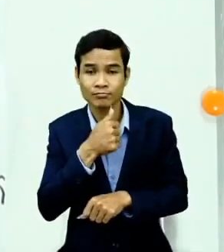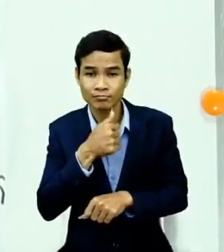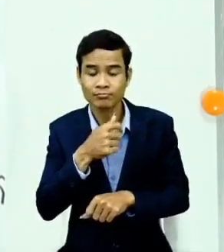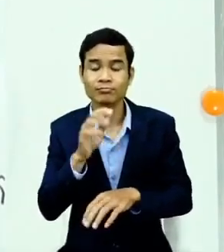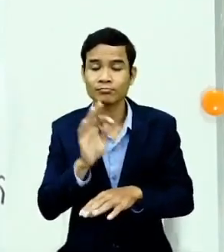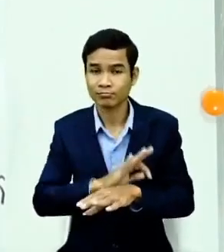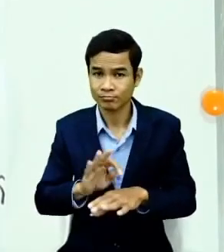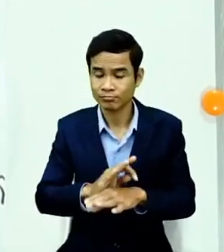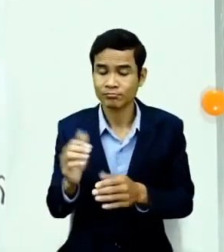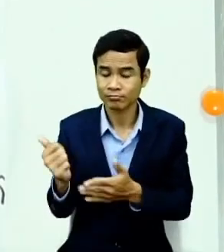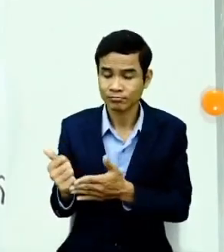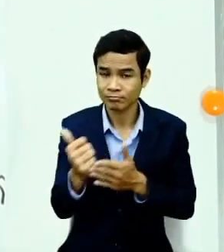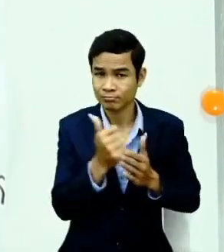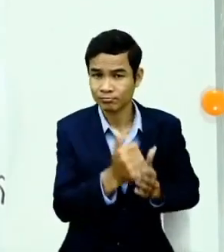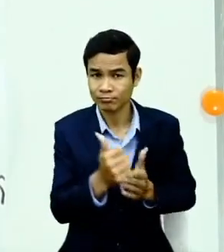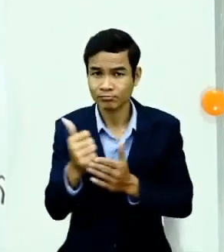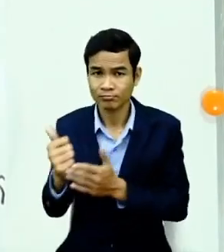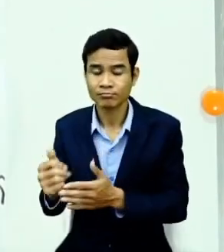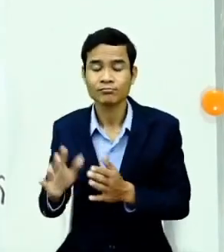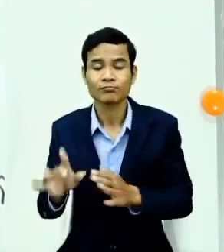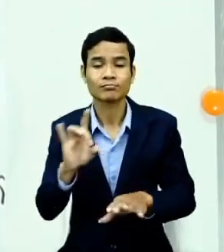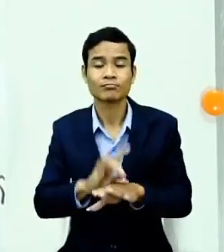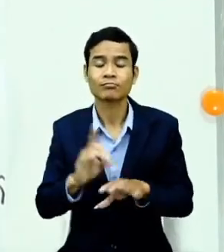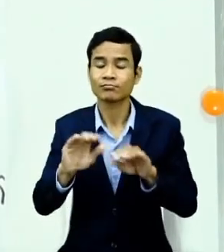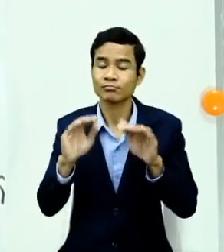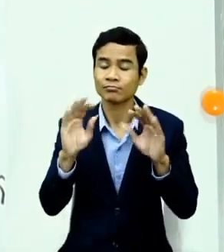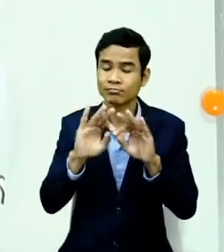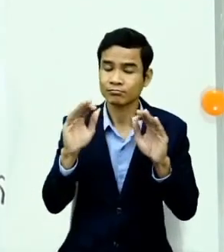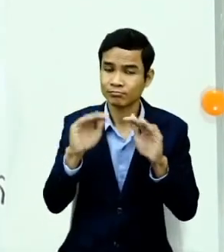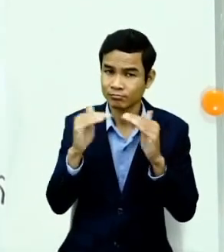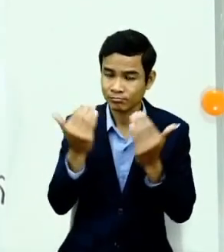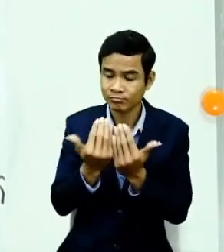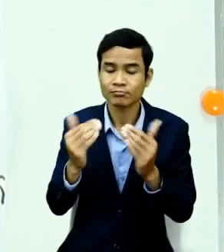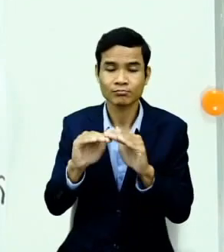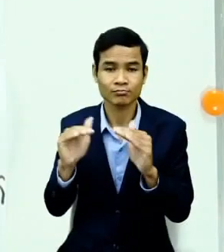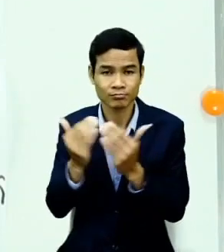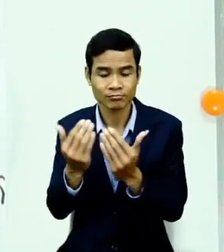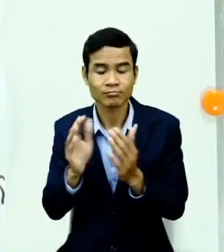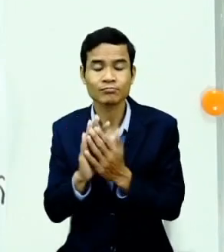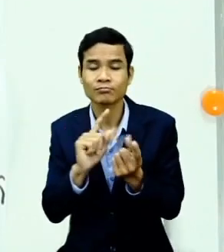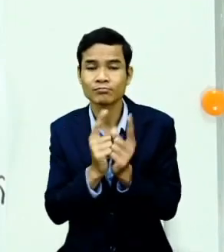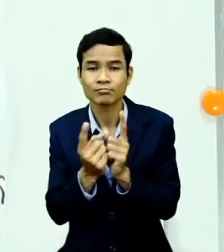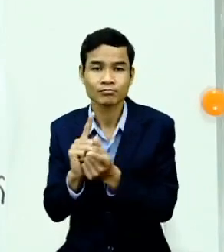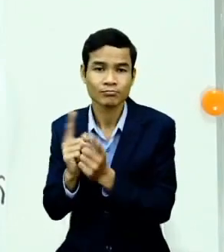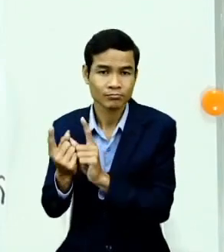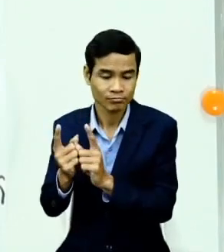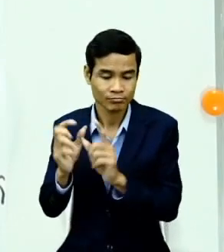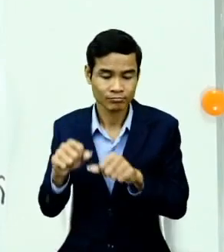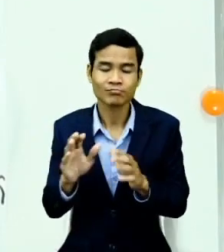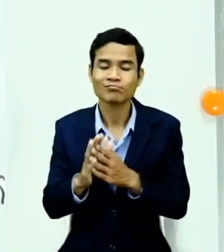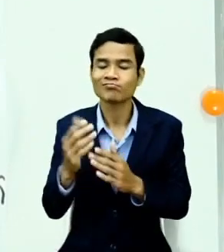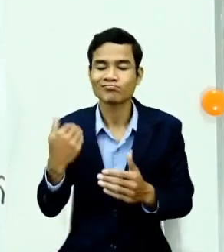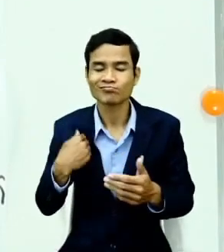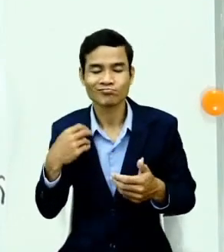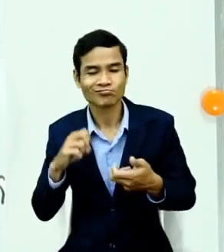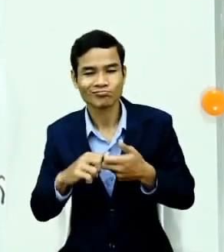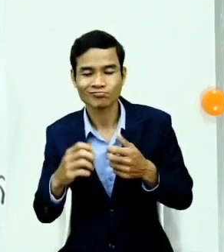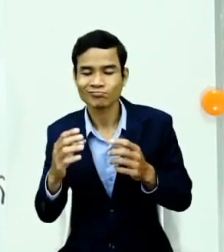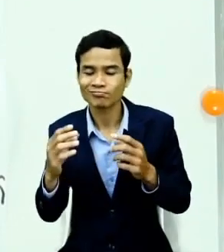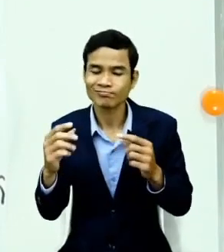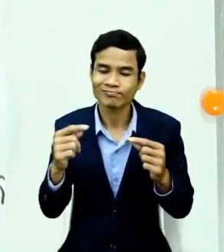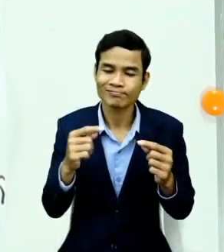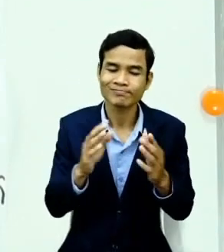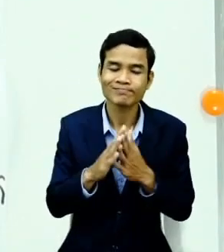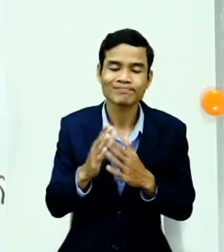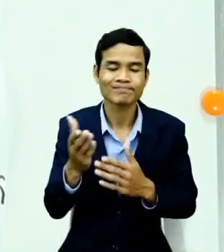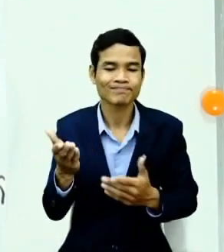một cha ca luôn nới chia sa mạch chật chung chung khnìa cha cứ tai tẩm miến cha chế miên cái chế yộc